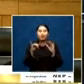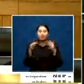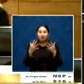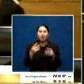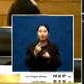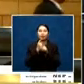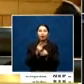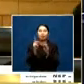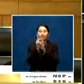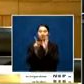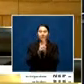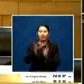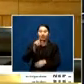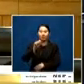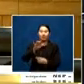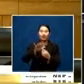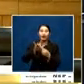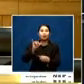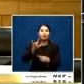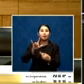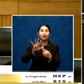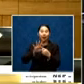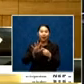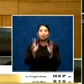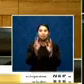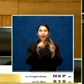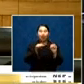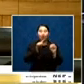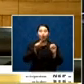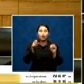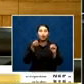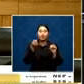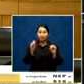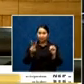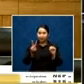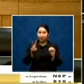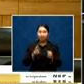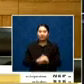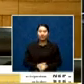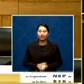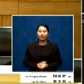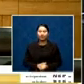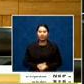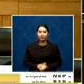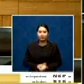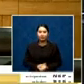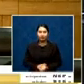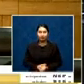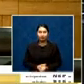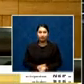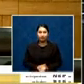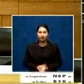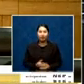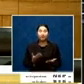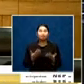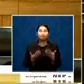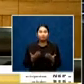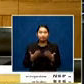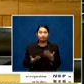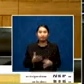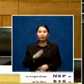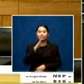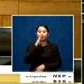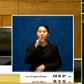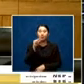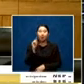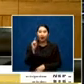ครับวันนี้ที่ประชุมรัฐสภานะคือการประชุมร่วมระหว่างส.ส.และส.ว.นะครับจะมีการโหวตเลือกนายกรัฐมนตรีมีการเสนอชื่อโดยทางคุณหมอ